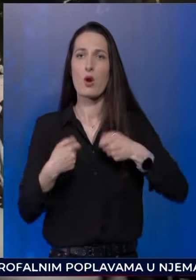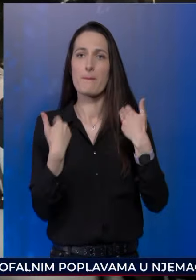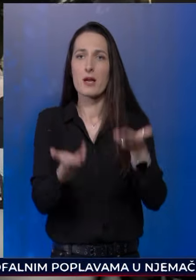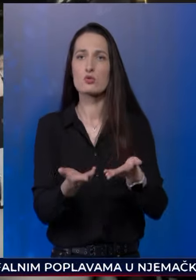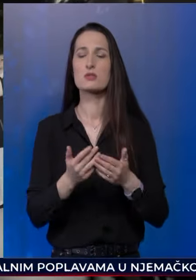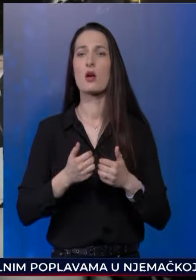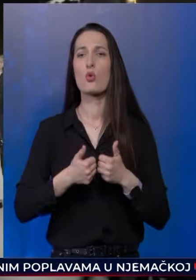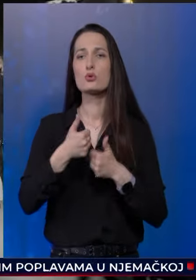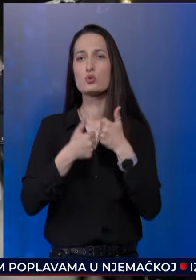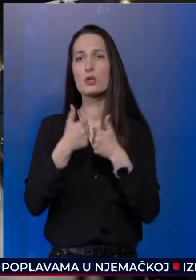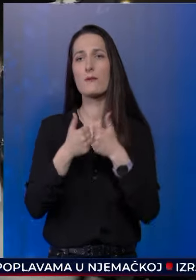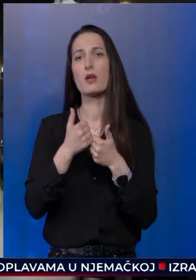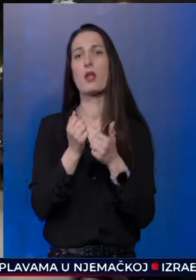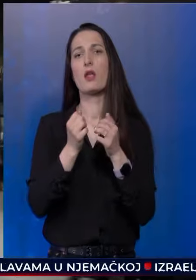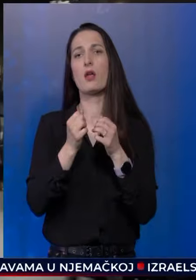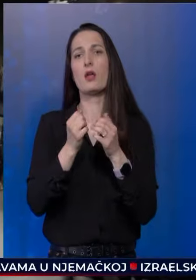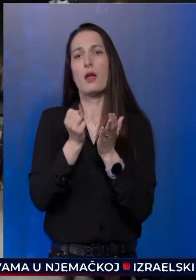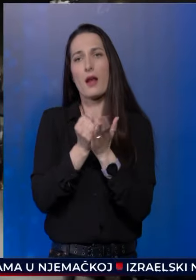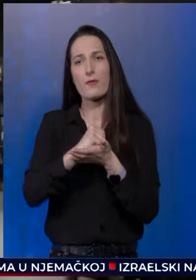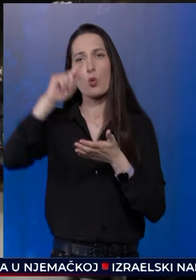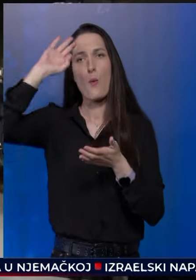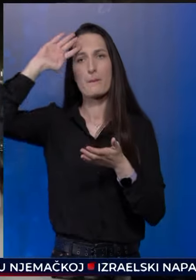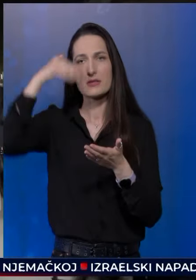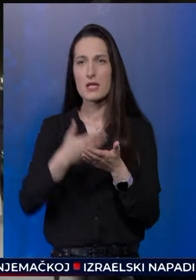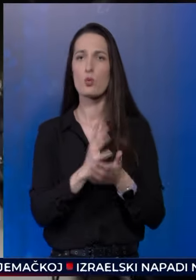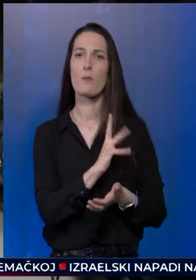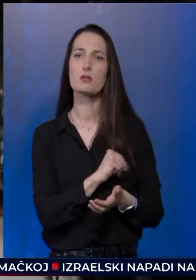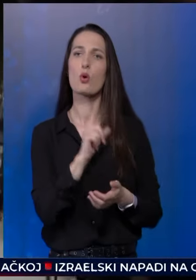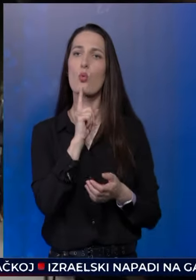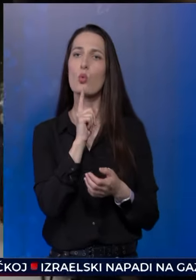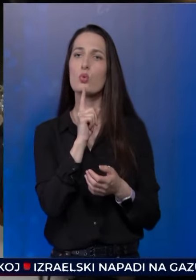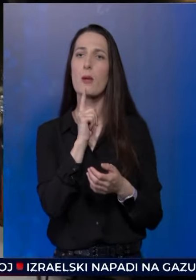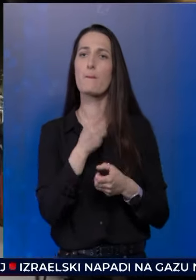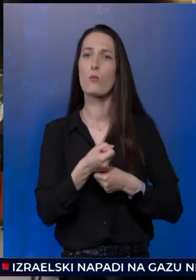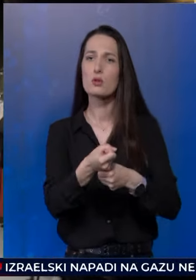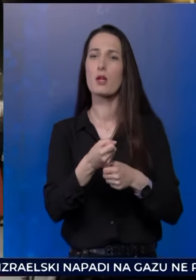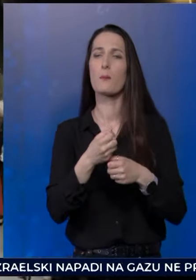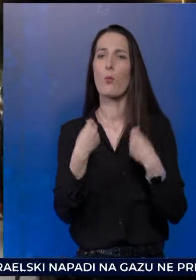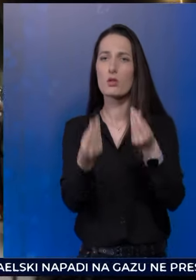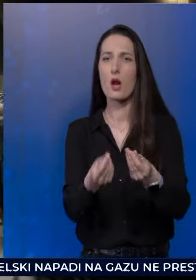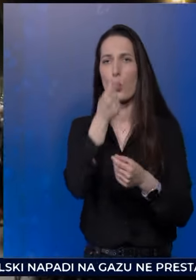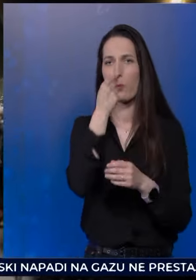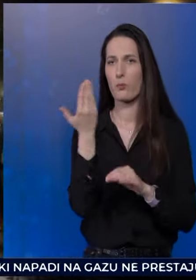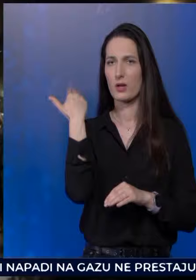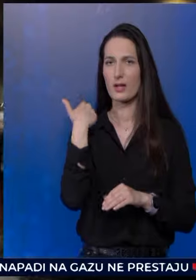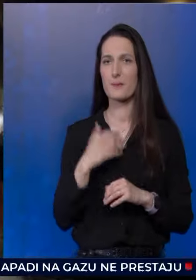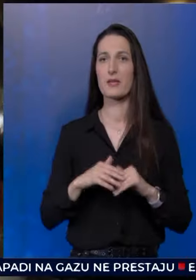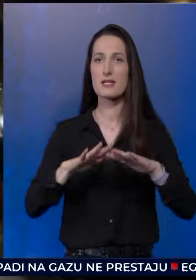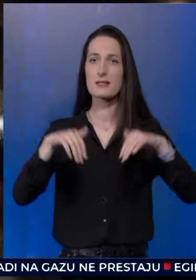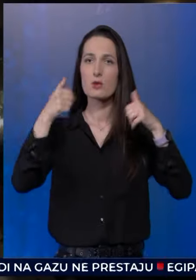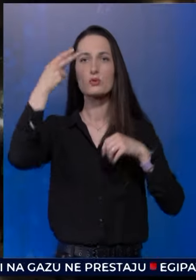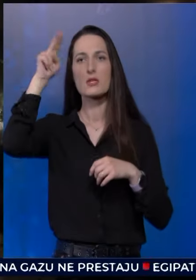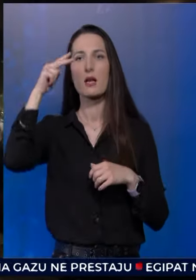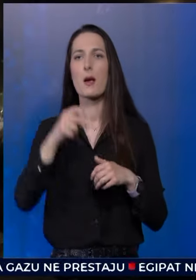za konsultativni referendum o priznanju Palestine, koju je podnijela u ponedjeljak. Na sjednici je stranka podnijela